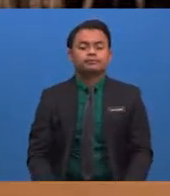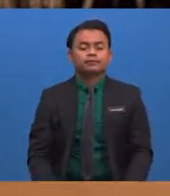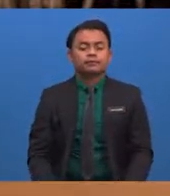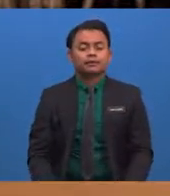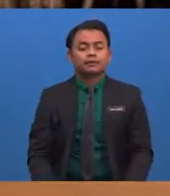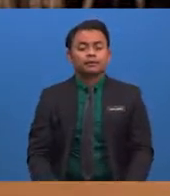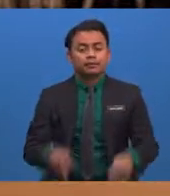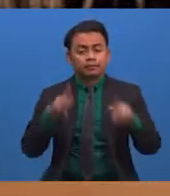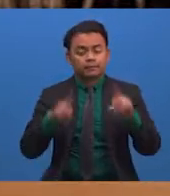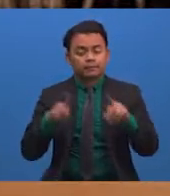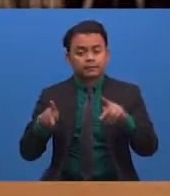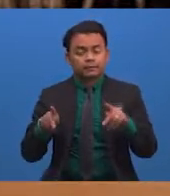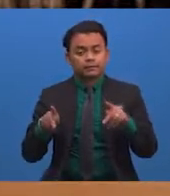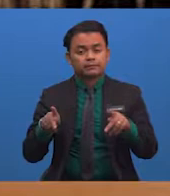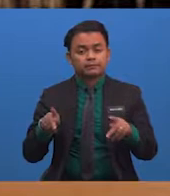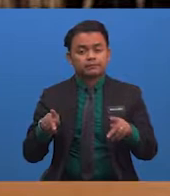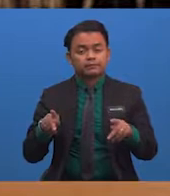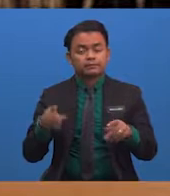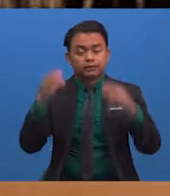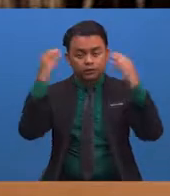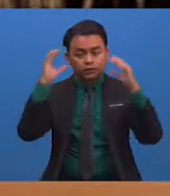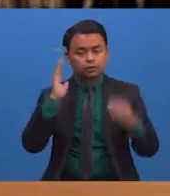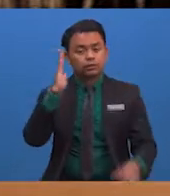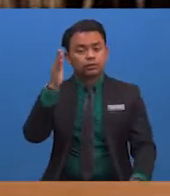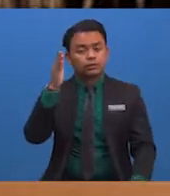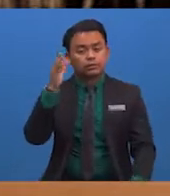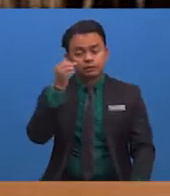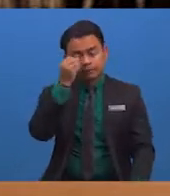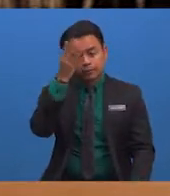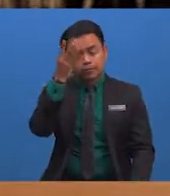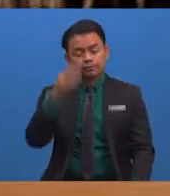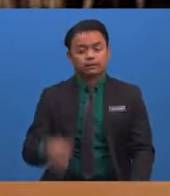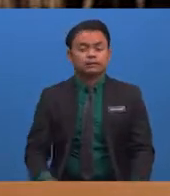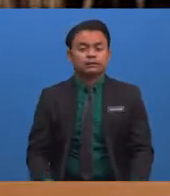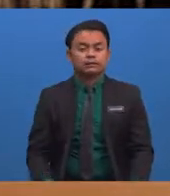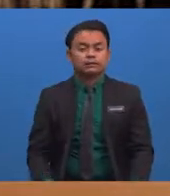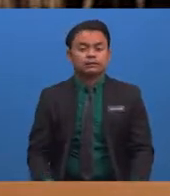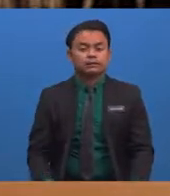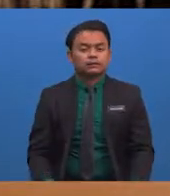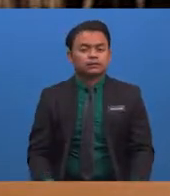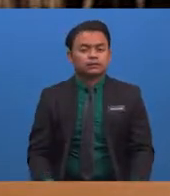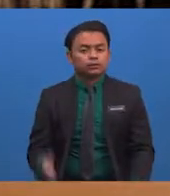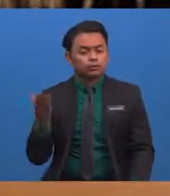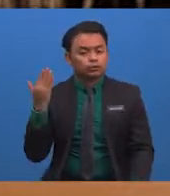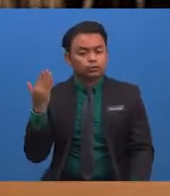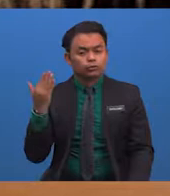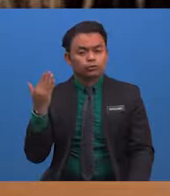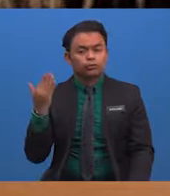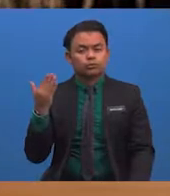Anak-anak pelajar, saya akan menerangkan sebuah sedikit latar belakang pendidikan zaman Abbasiyah.